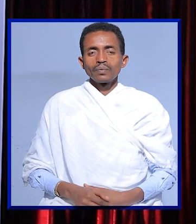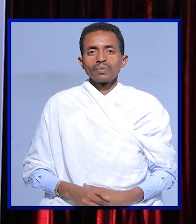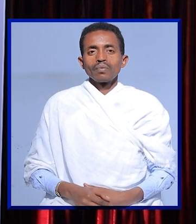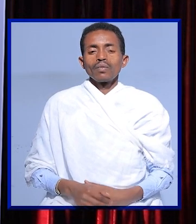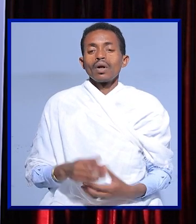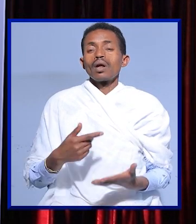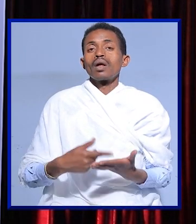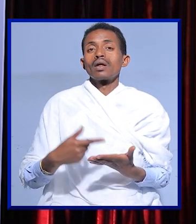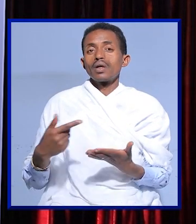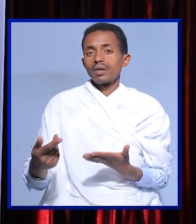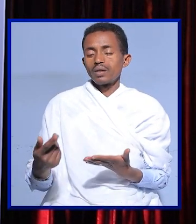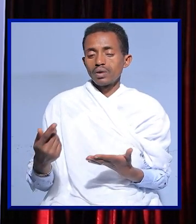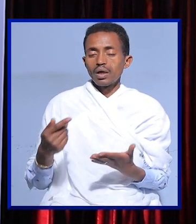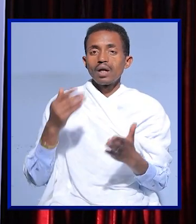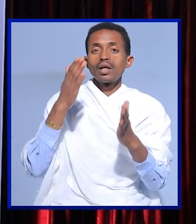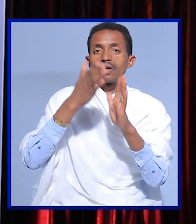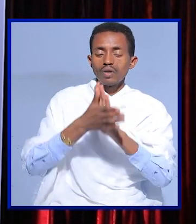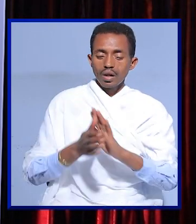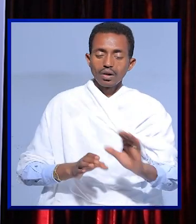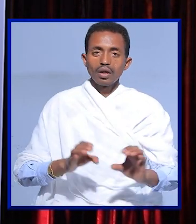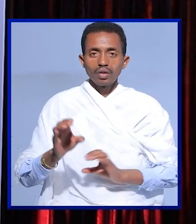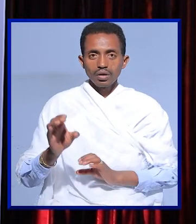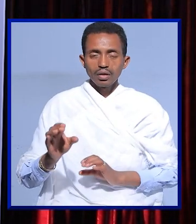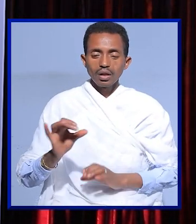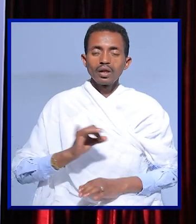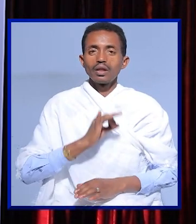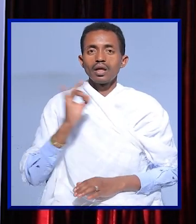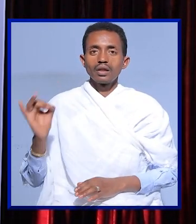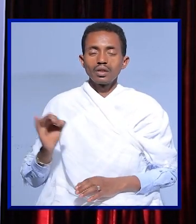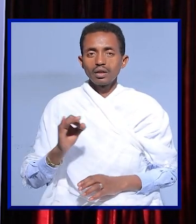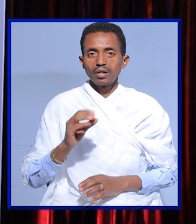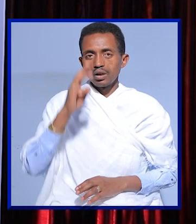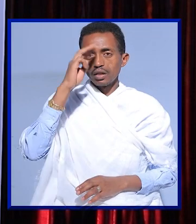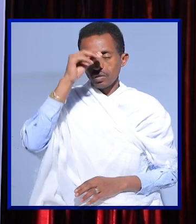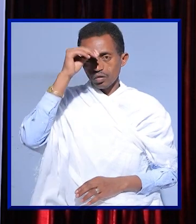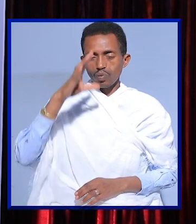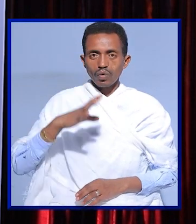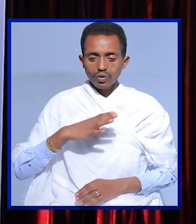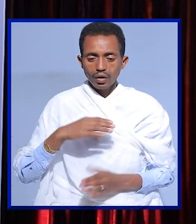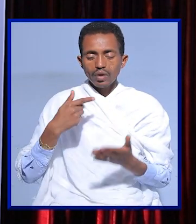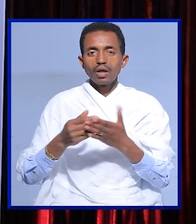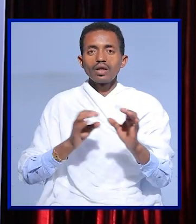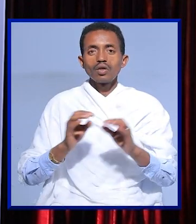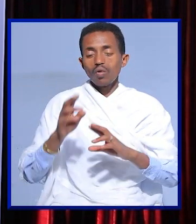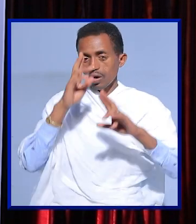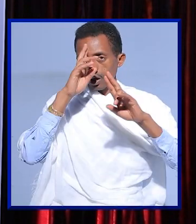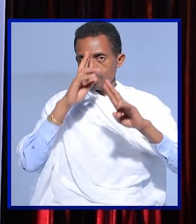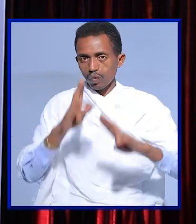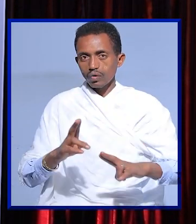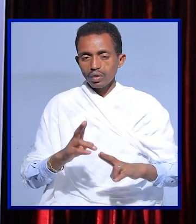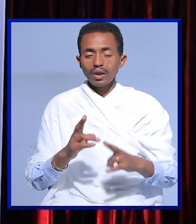እንግዲህ ይሄንን እንዳደረጉለት የልደትን በዓል ሰባ ሰገል ጠቢባውያን እንዲህ አድርገው